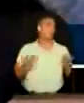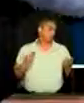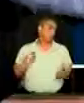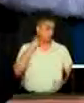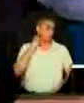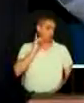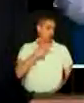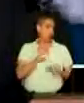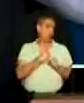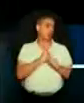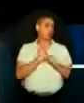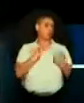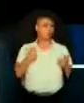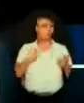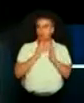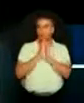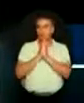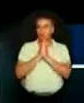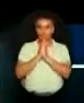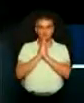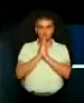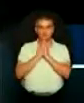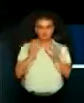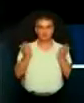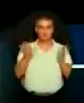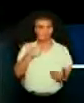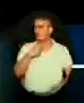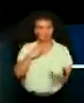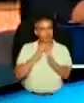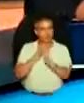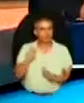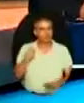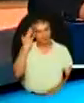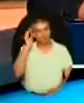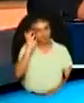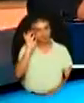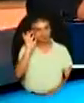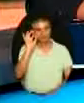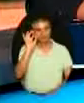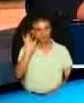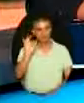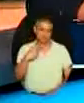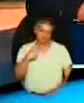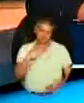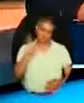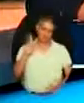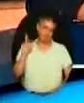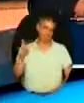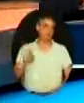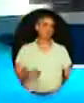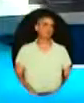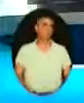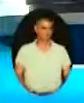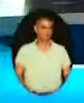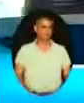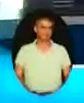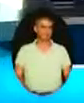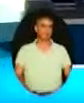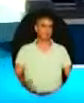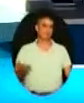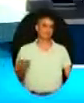צריך לעשות. לא ביקשתי, אמיר, לא ביקשתי את מחשבתך. תודה. אני מפסיק לו, תודה. אבל אתם